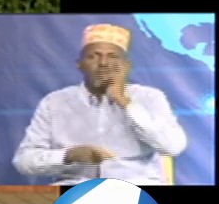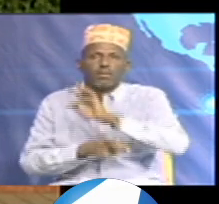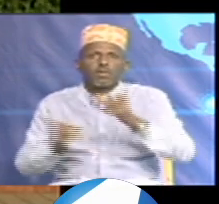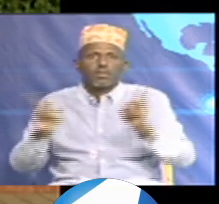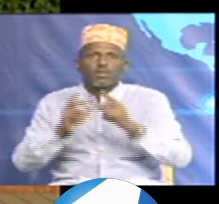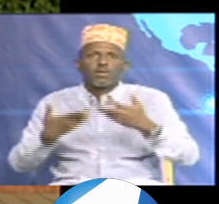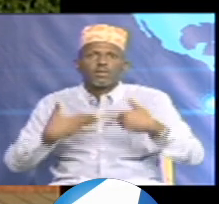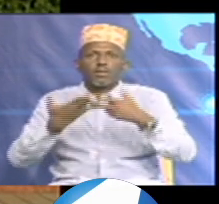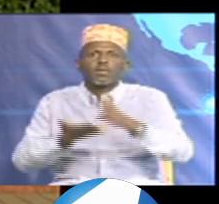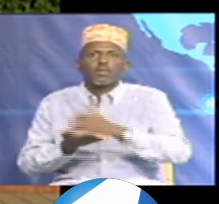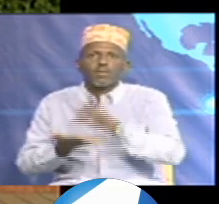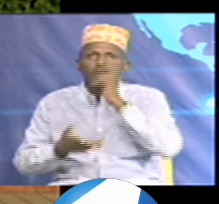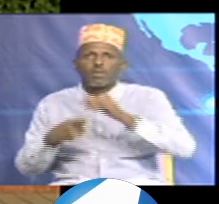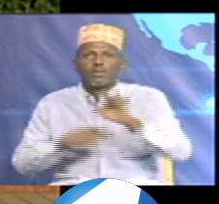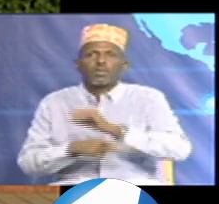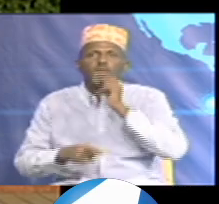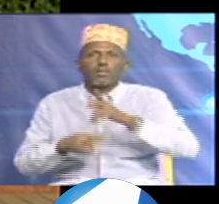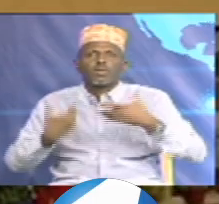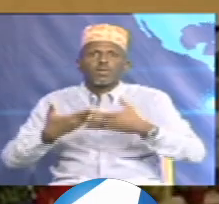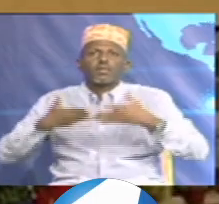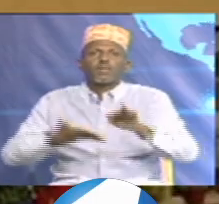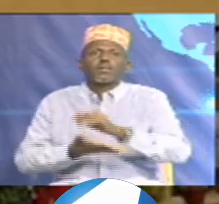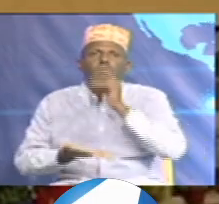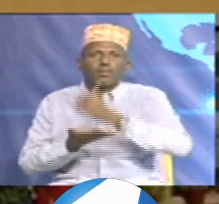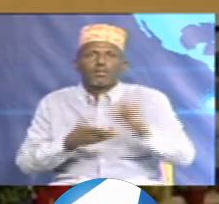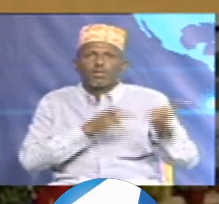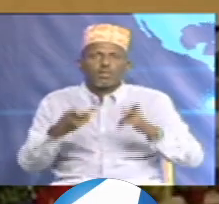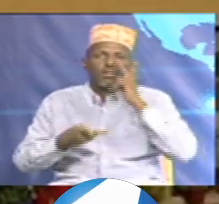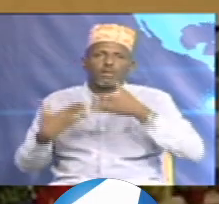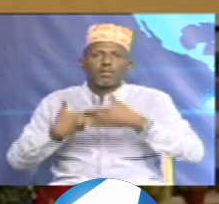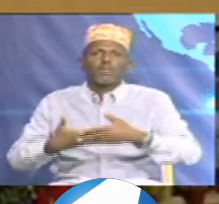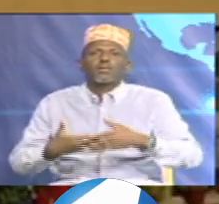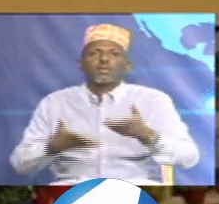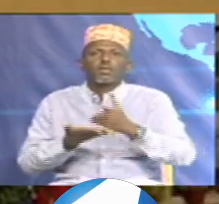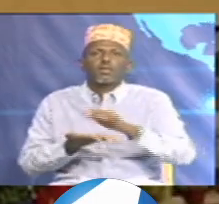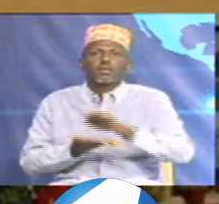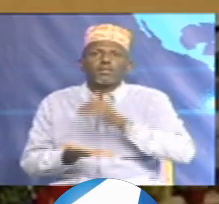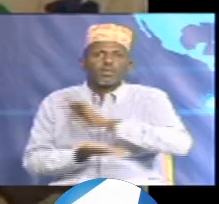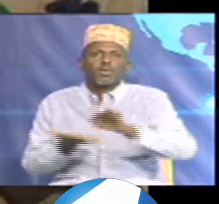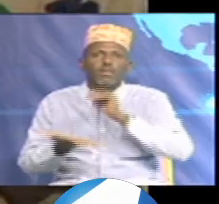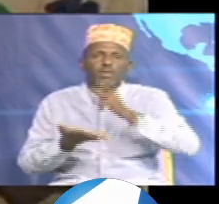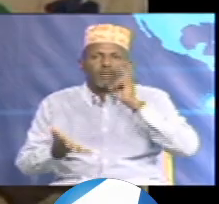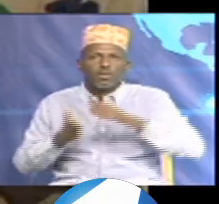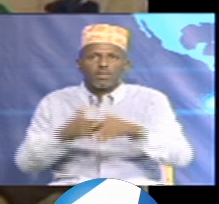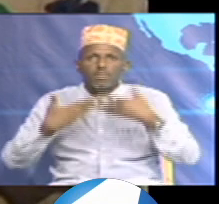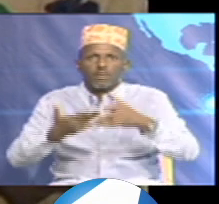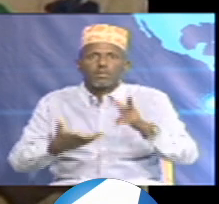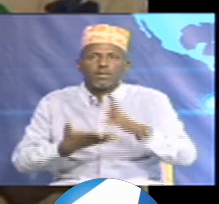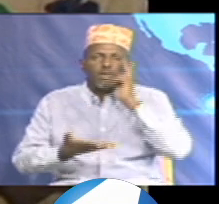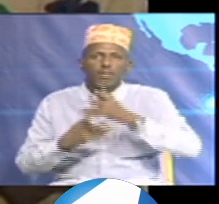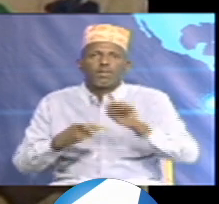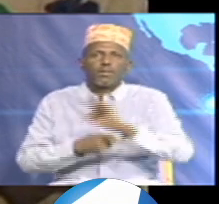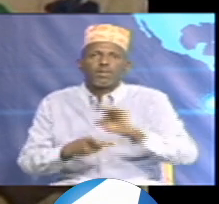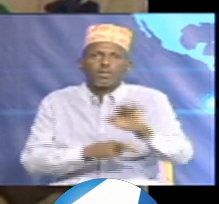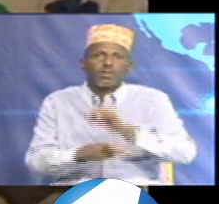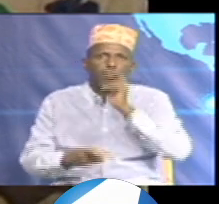le terrorisme et les crimes dans le domaine maritime, y compris la piraterie. En marge de sa visite, le colonel Waas Omar Borreh a pris part également